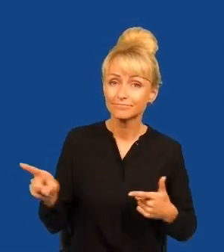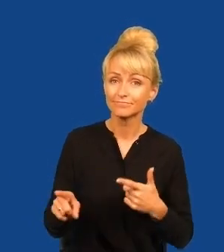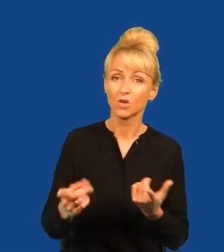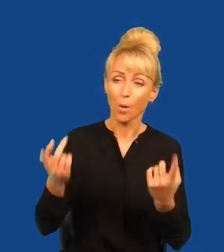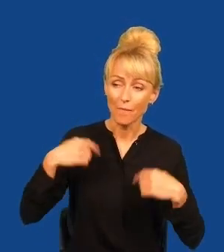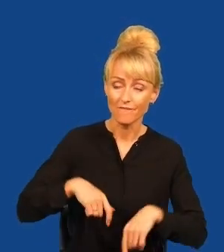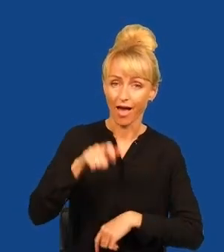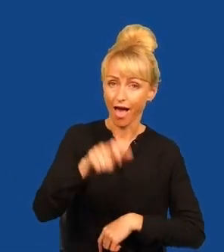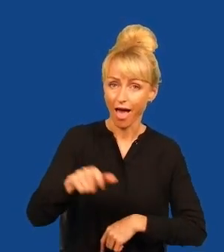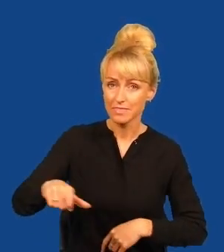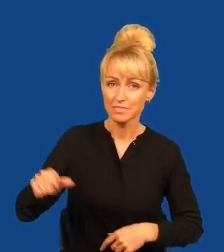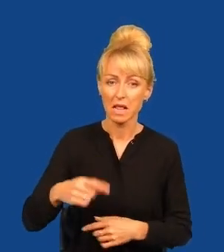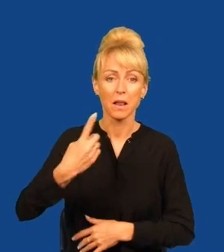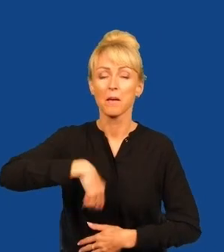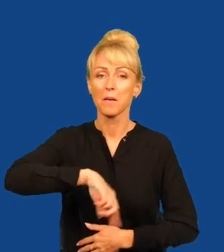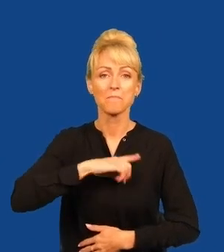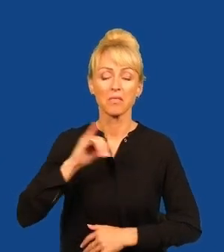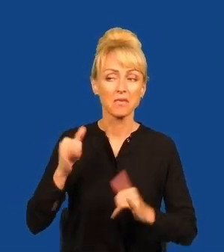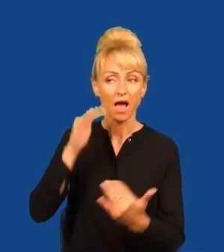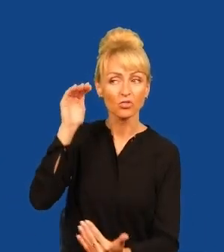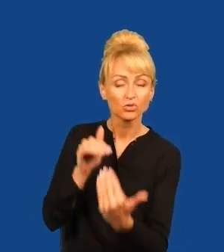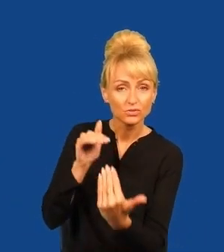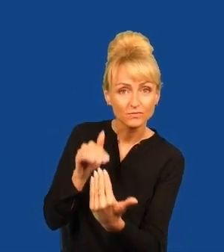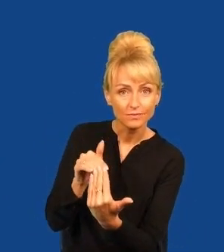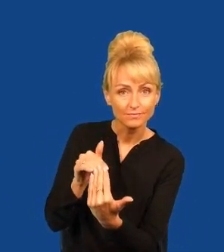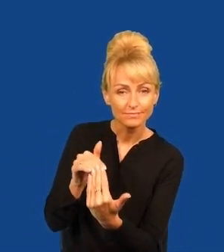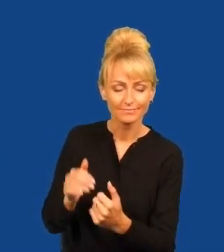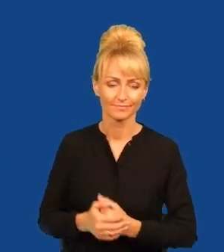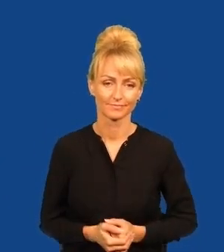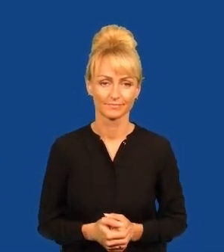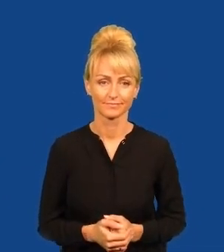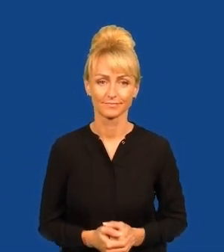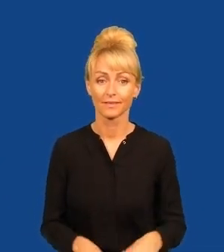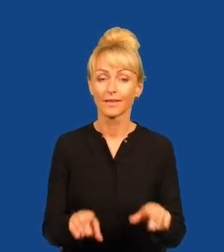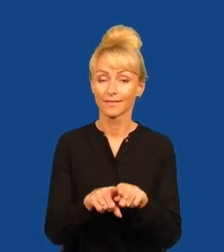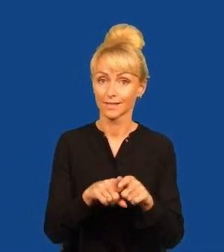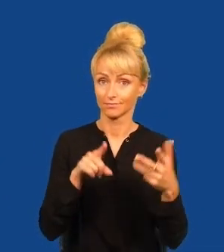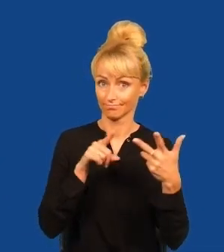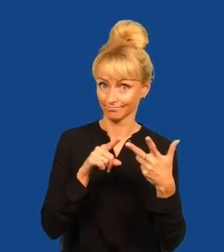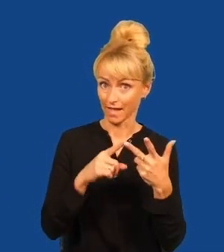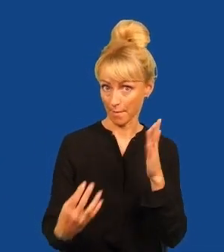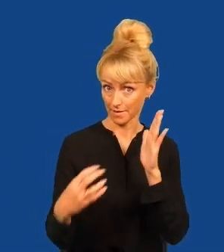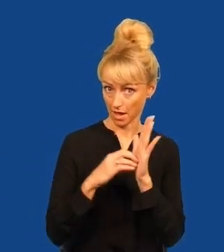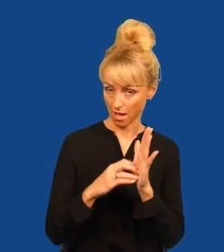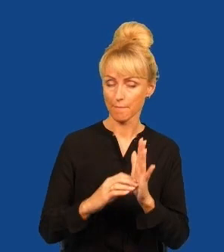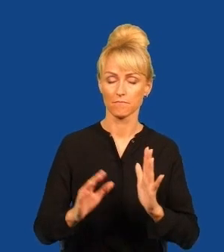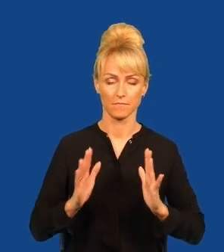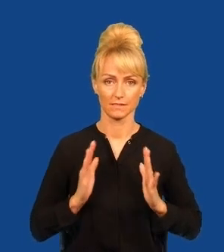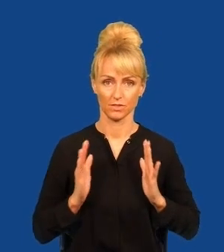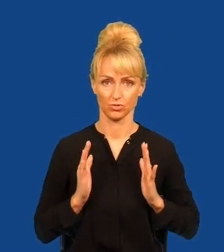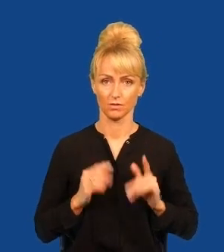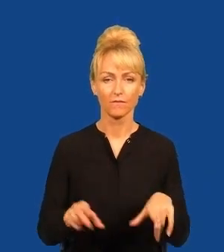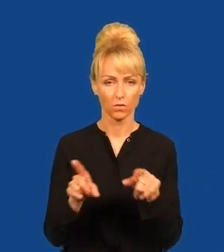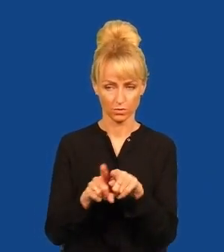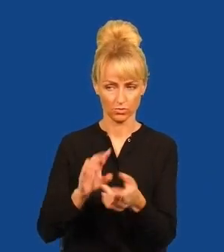wiekowo 6 do 80+. Wreszcie o bezpieczeństwie w aplikacji i budowaniu relacji